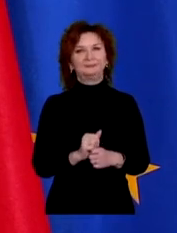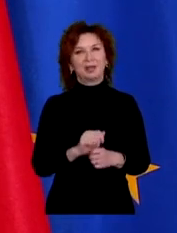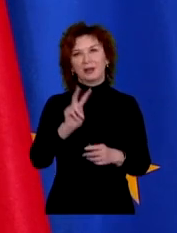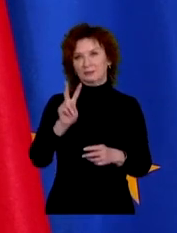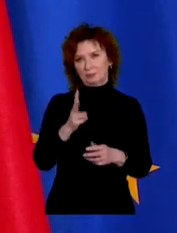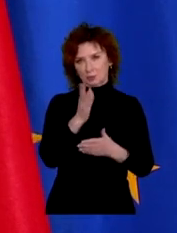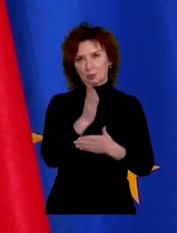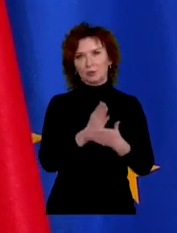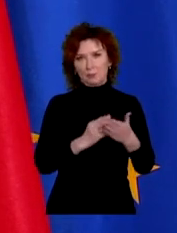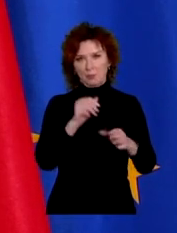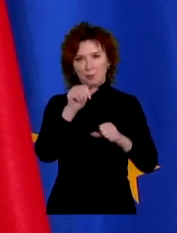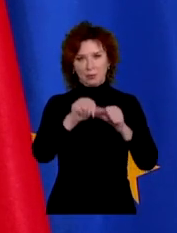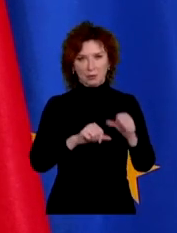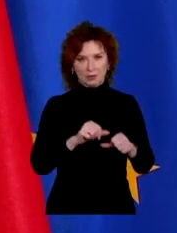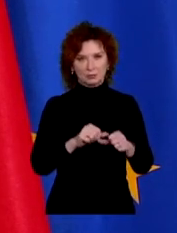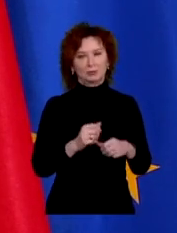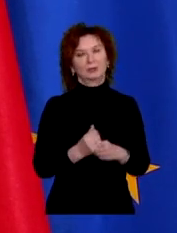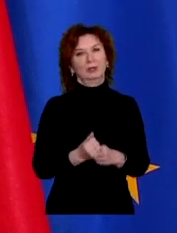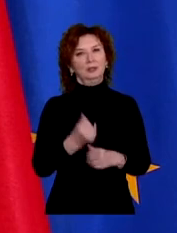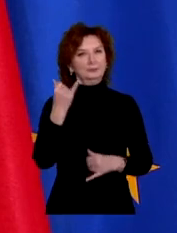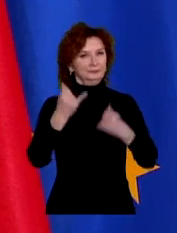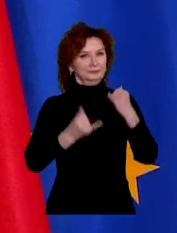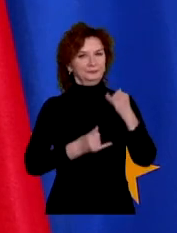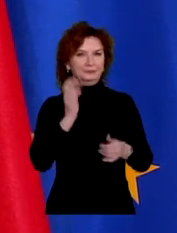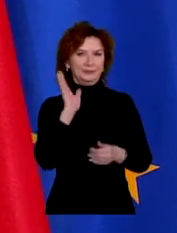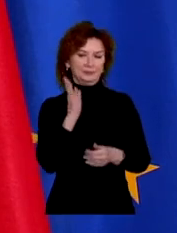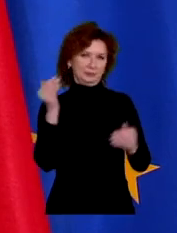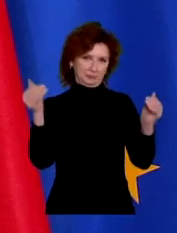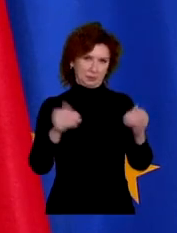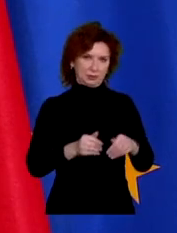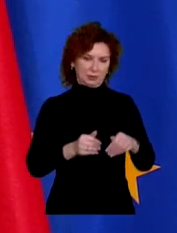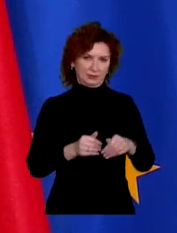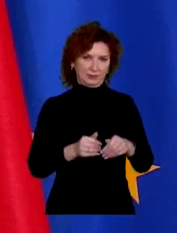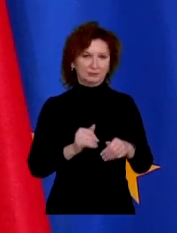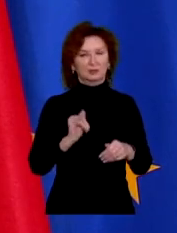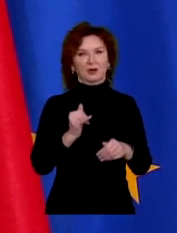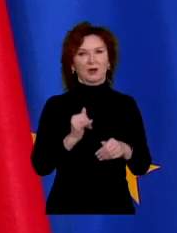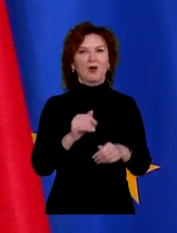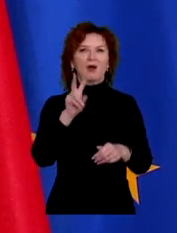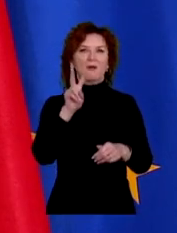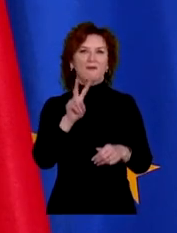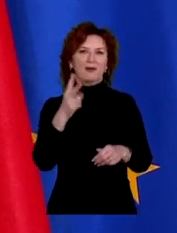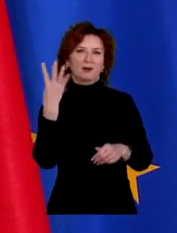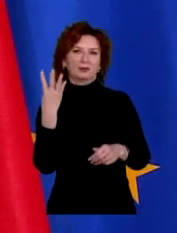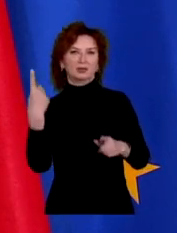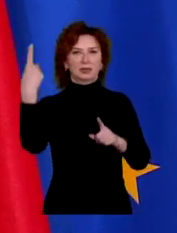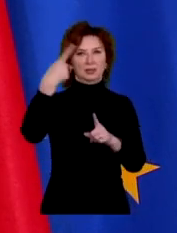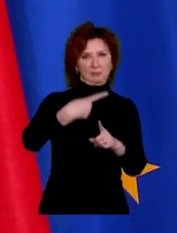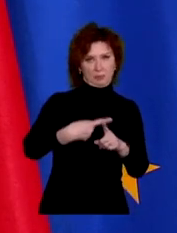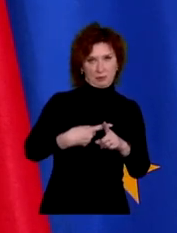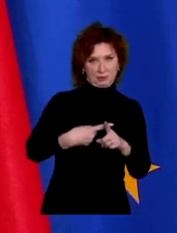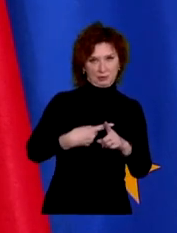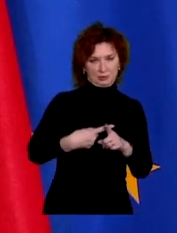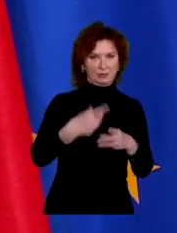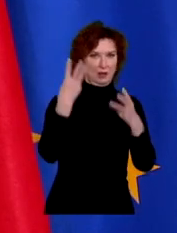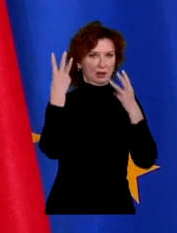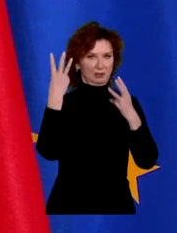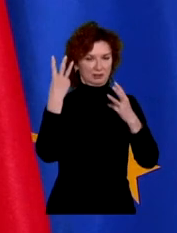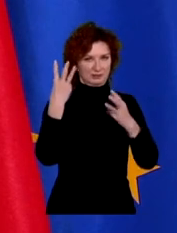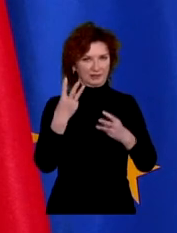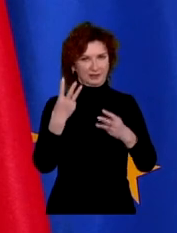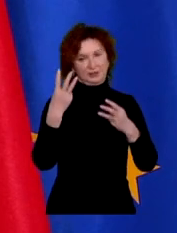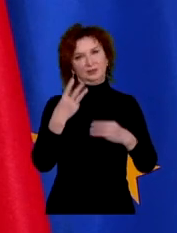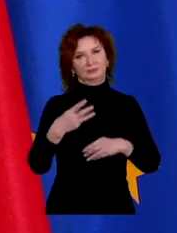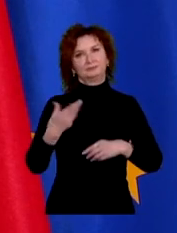w miarę możliwości w formacie V4+, czyli z istotnym partnerem zewnętrznym, bo ten format ma też swoją tradycję.